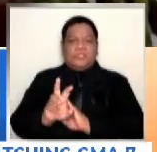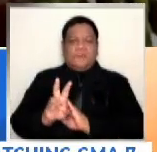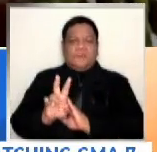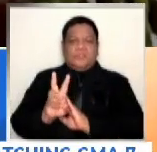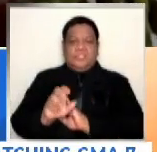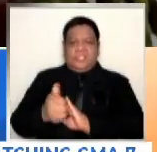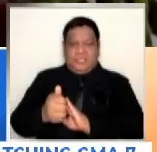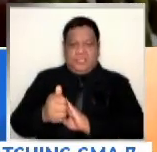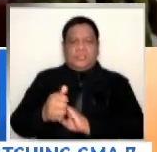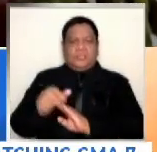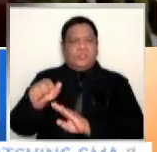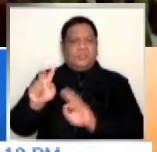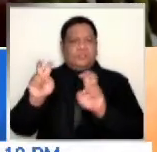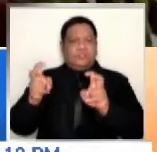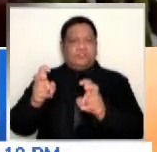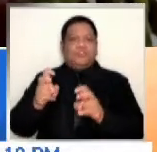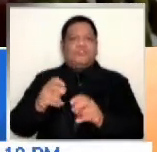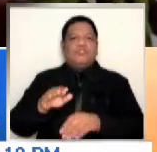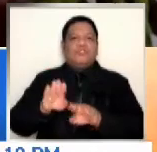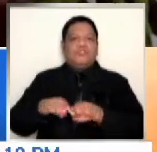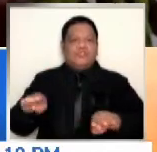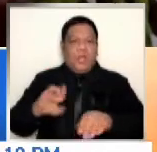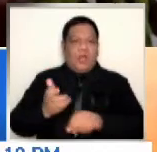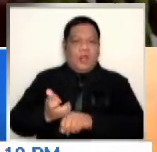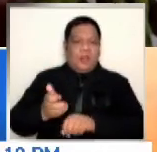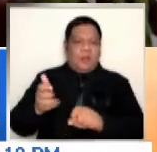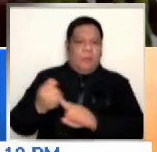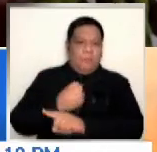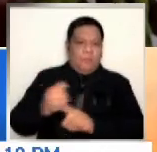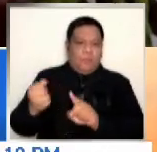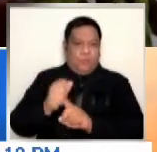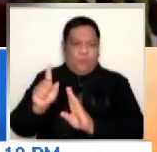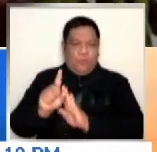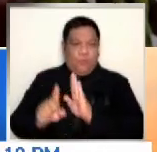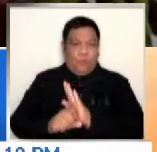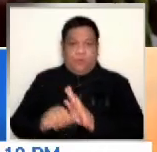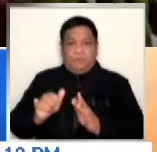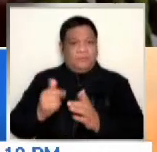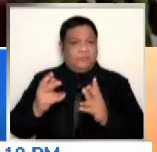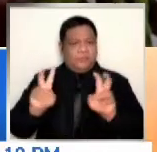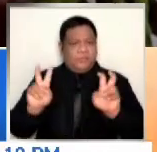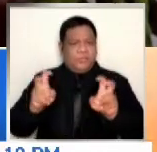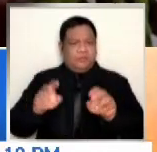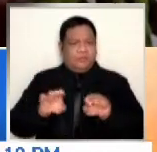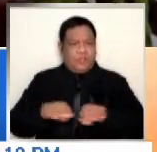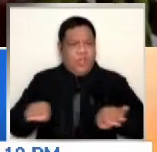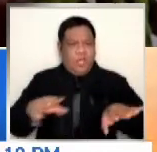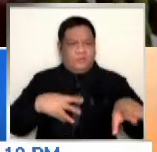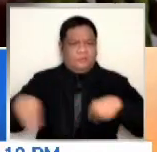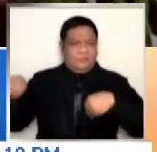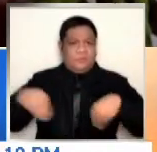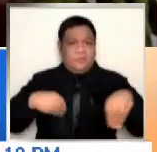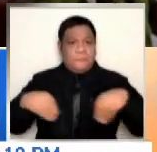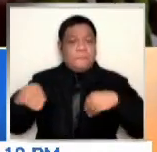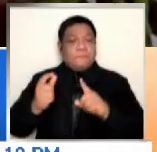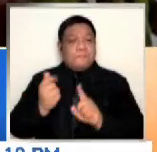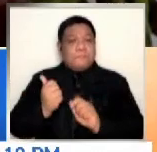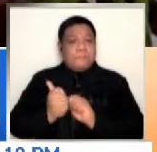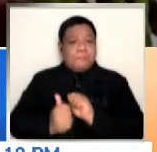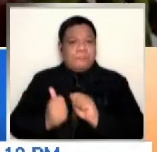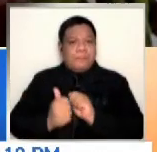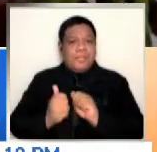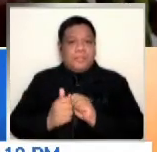itong child trafficking? Simply put, sa ilalim ng batas na to, ito ay ang act of buying or selling a child. At